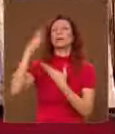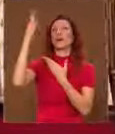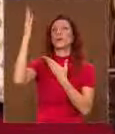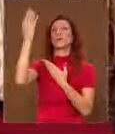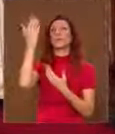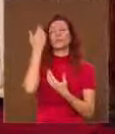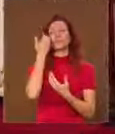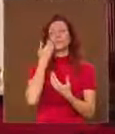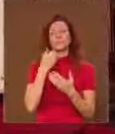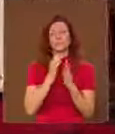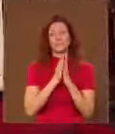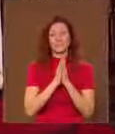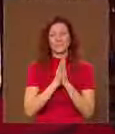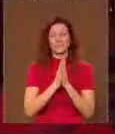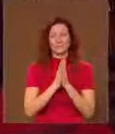помоли.